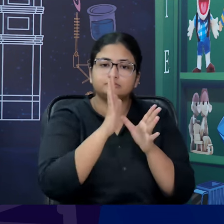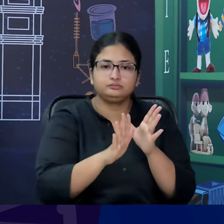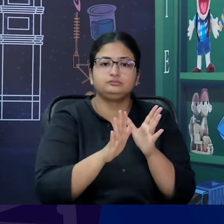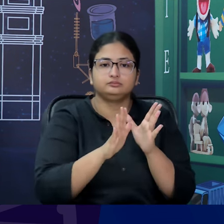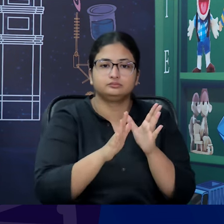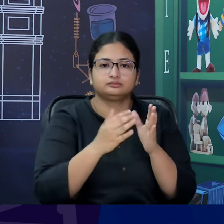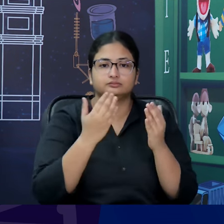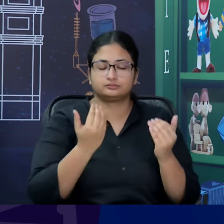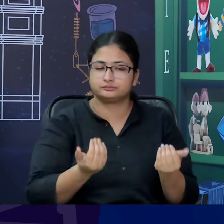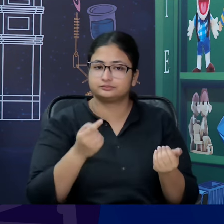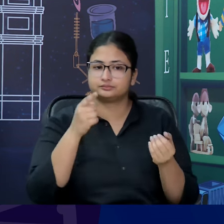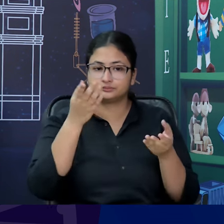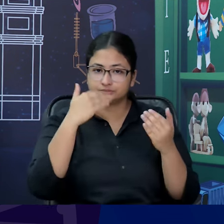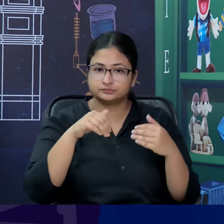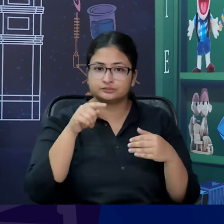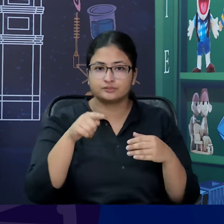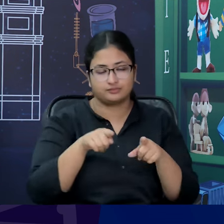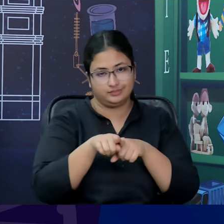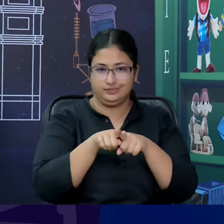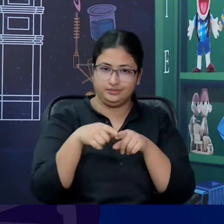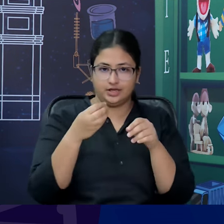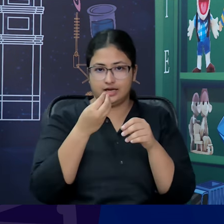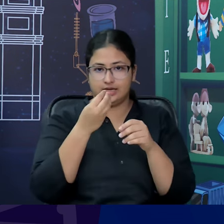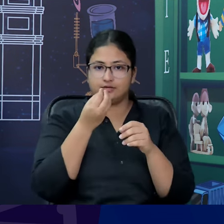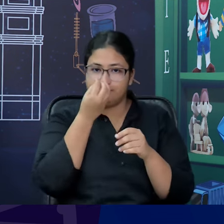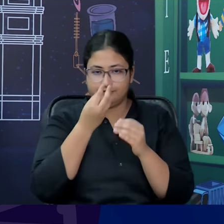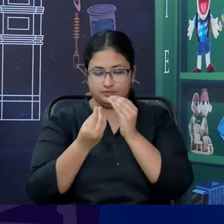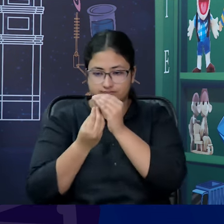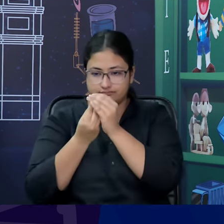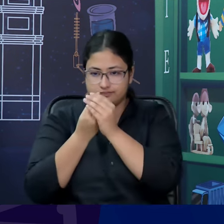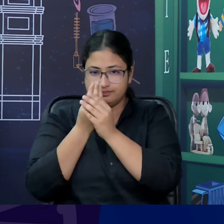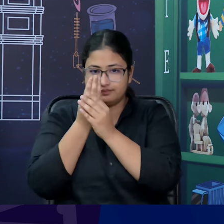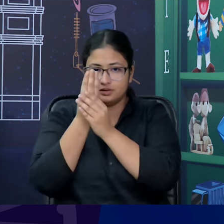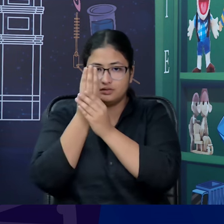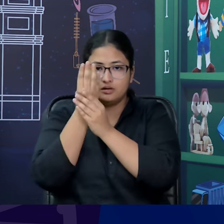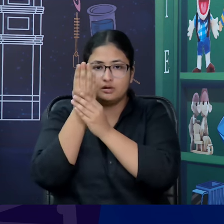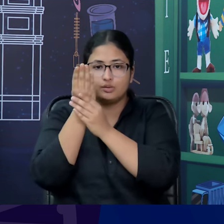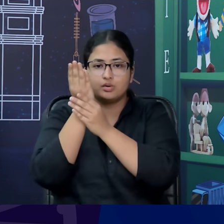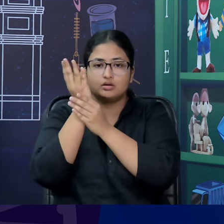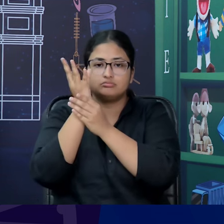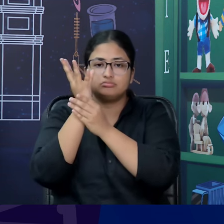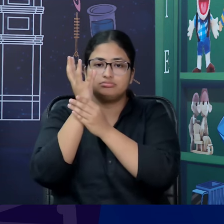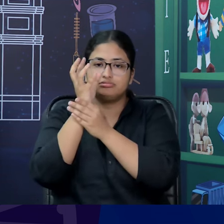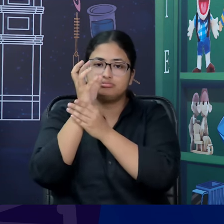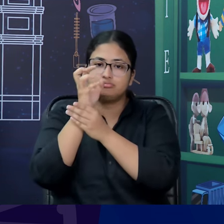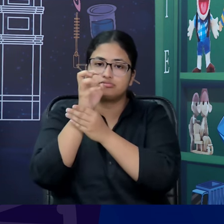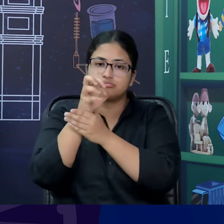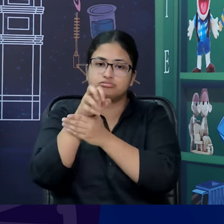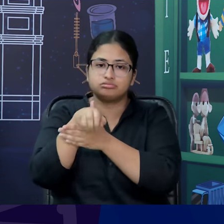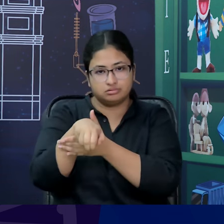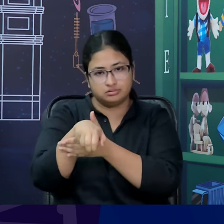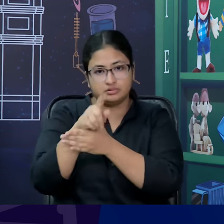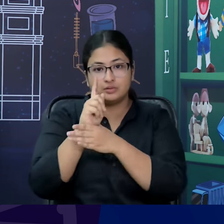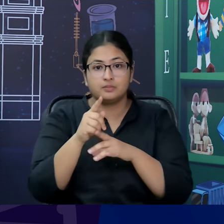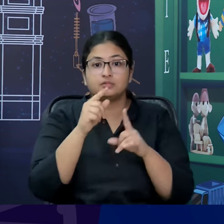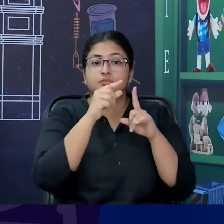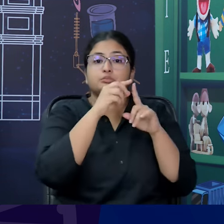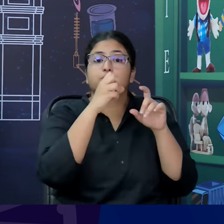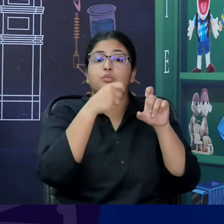जाने फूल एक दिन महकना बंद हो जाता है उसकी खुशबू उसकी सुगंध मर जाती है लेकिन कविता की